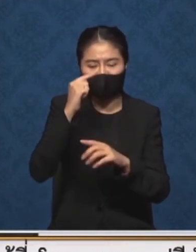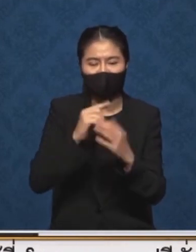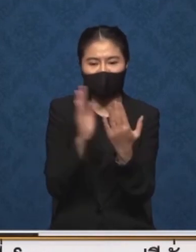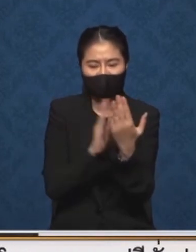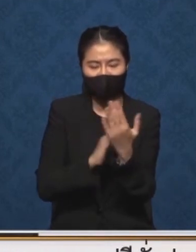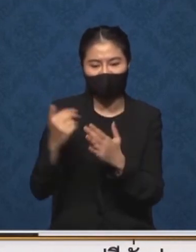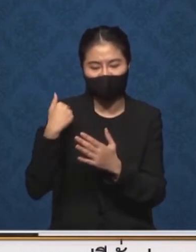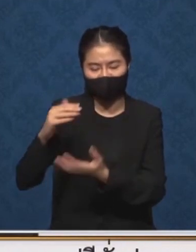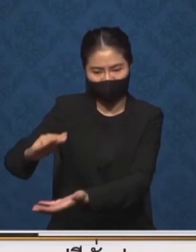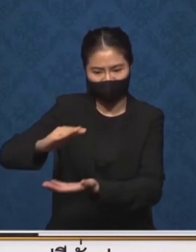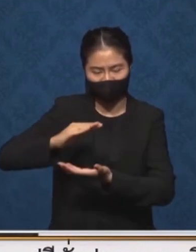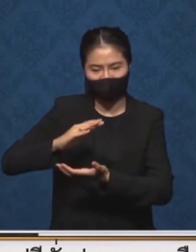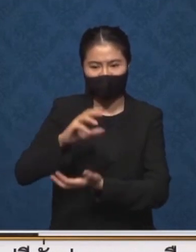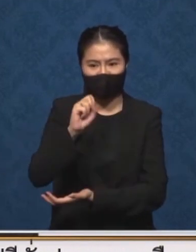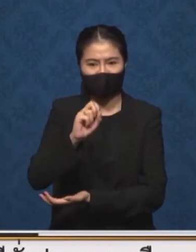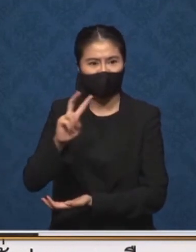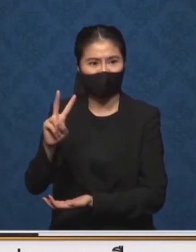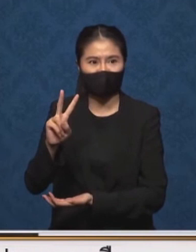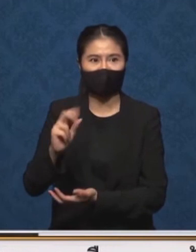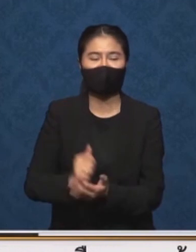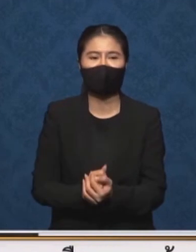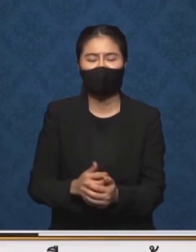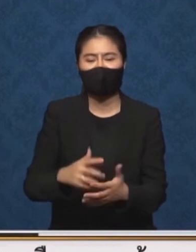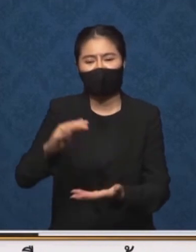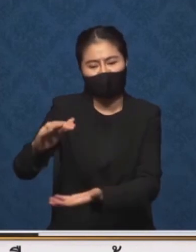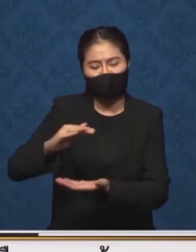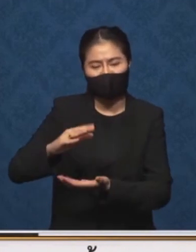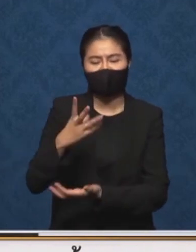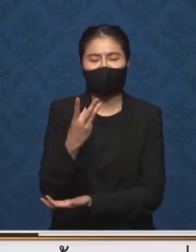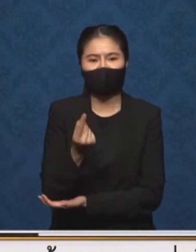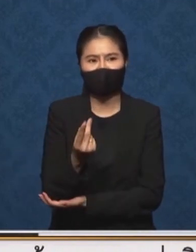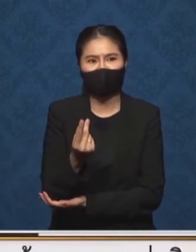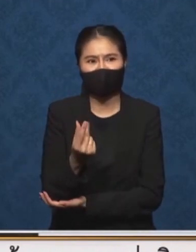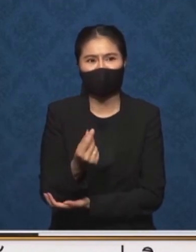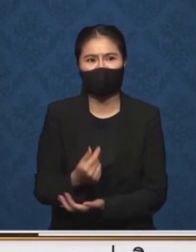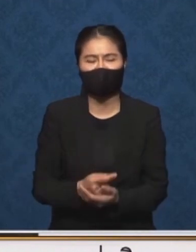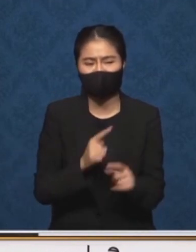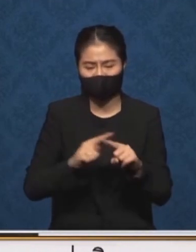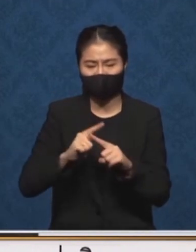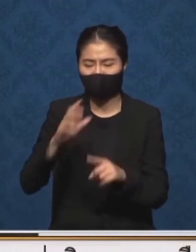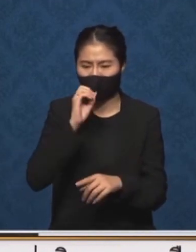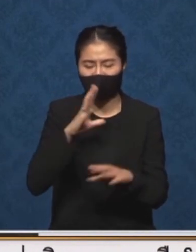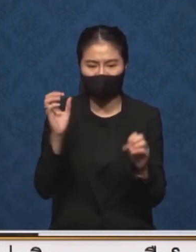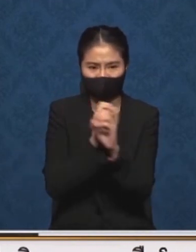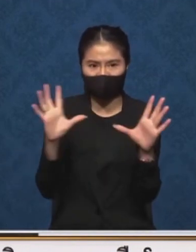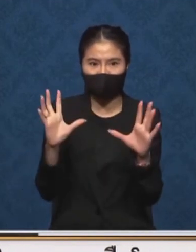มีคำเล่าหรือวาบอกไอ้โดดหนึ่งต้องได้เทาไ่นิติภูมินาวรฐพูดไ้สัเจน